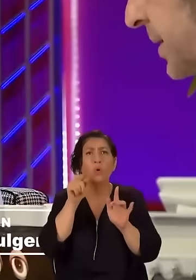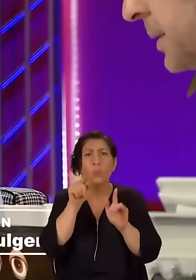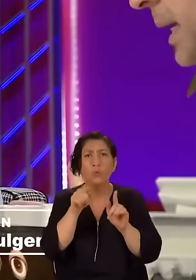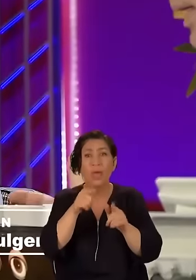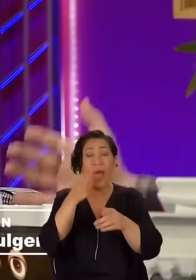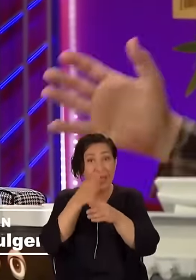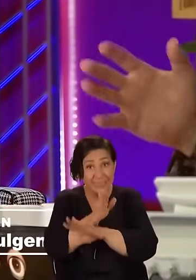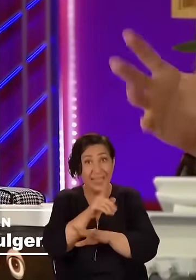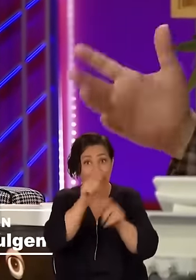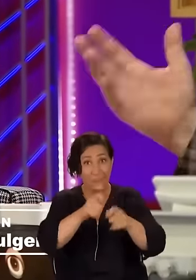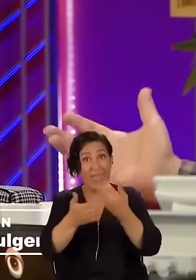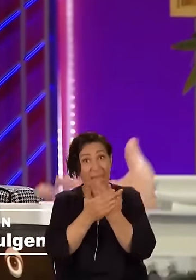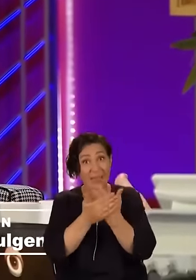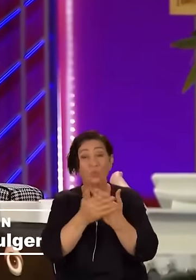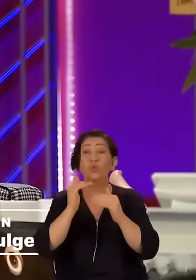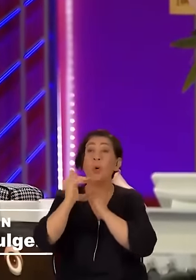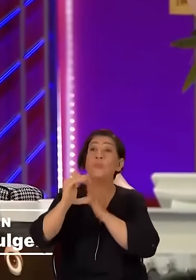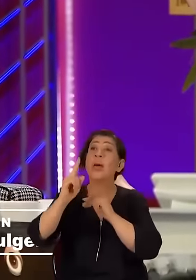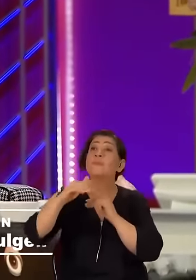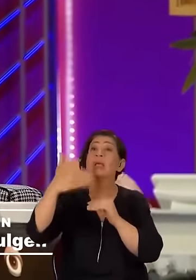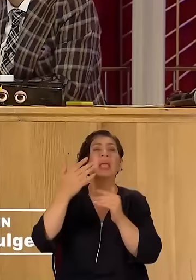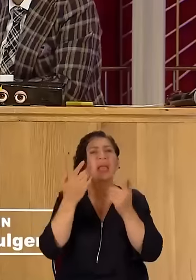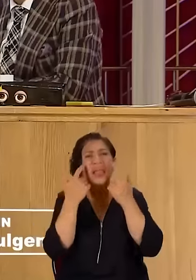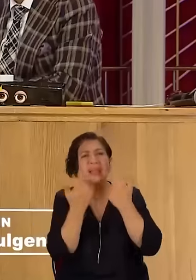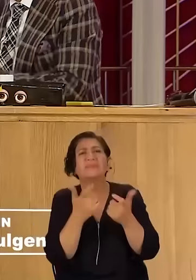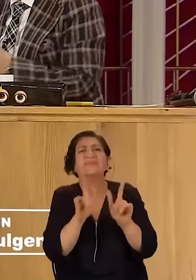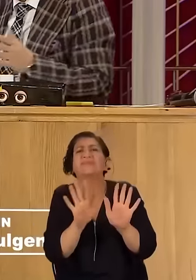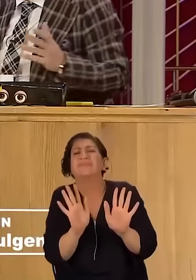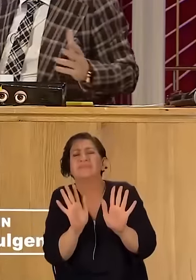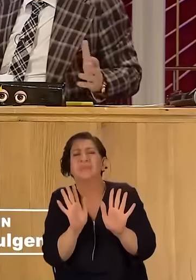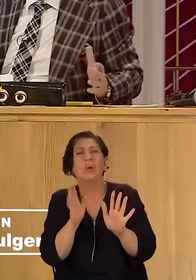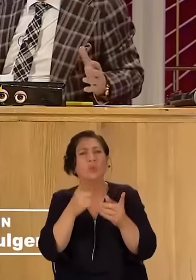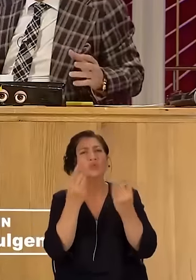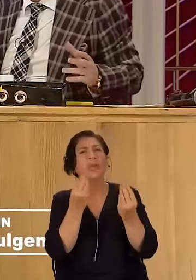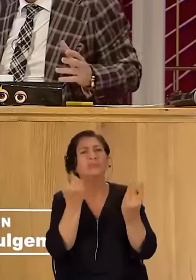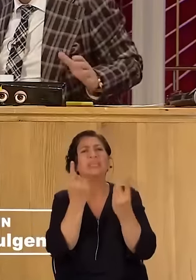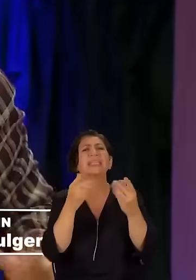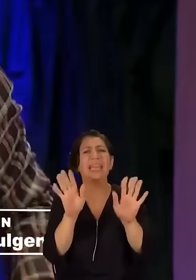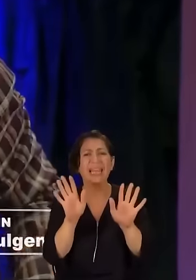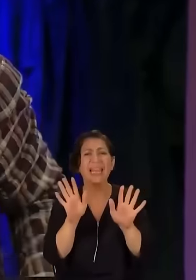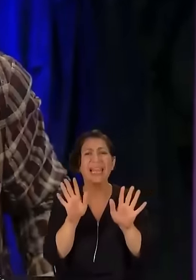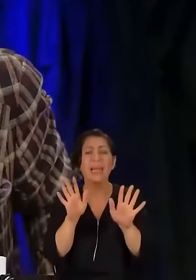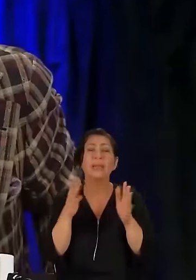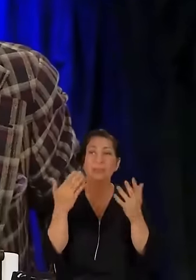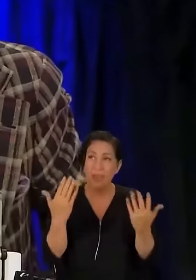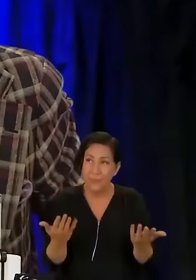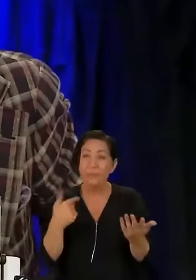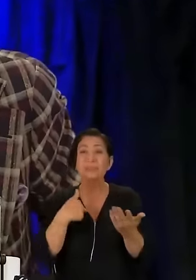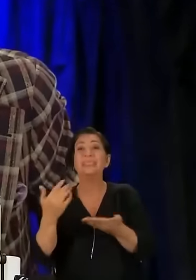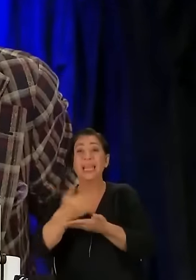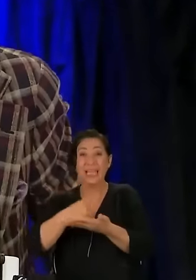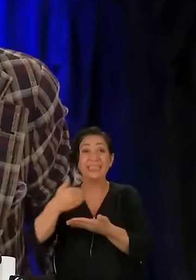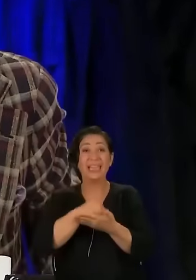bununla aslında toplum da bir yerden sonra ilgilenmiyor. Aslında toplum, bu güzel bir şey değil. Tabii ki